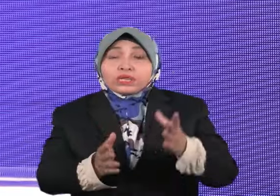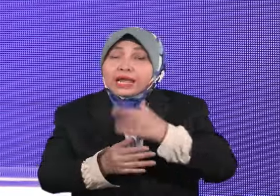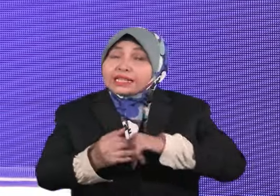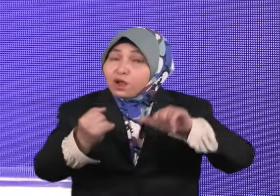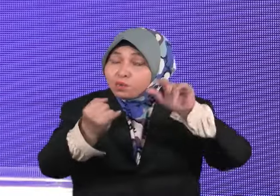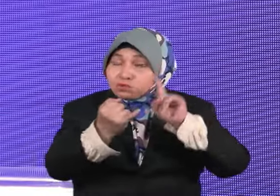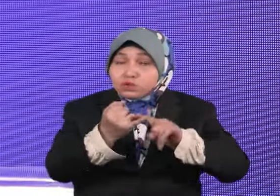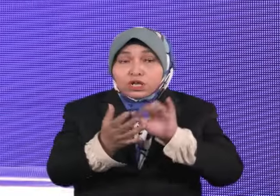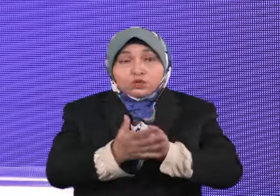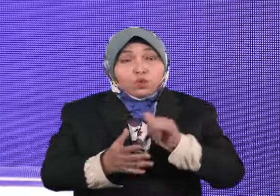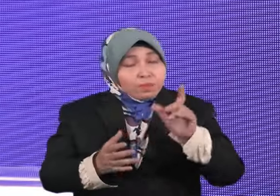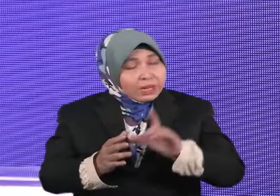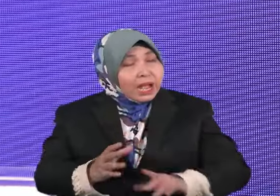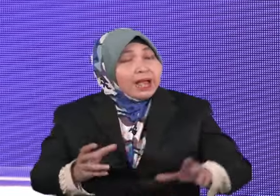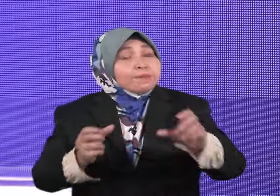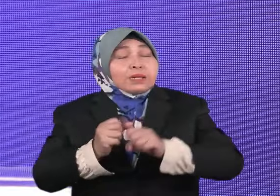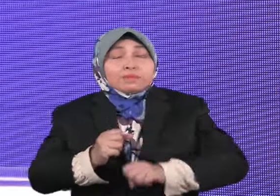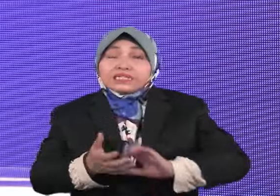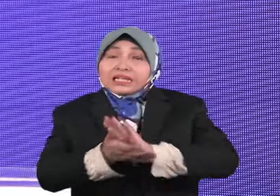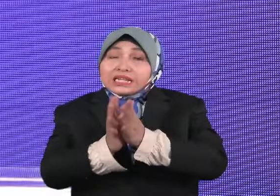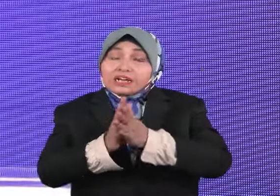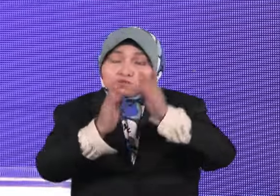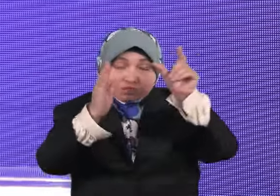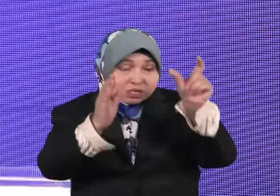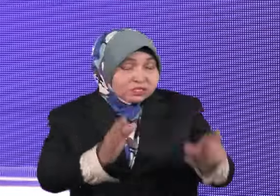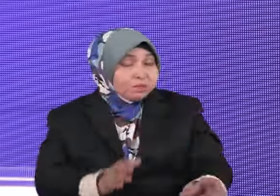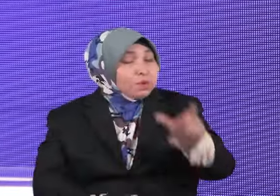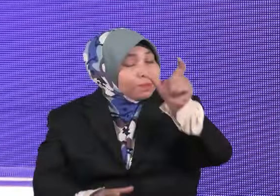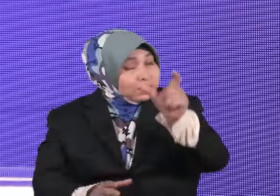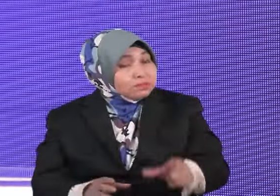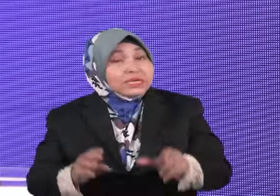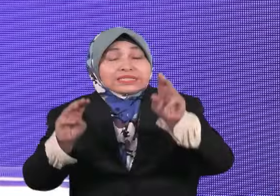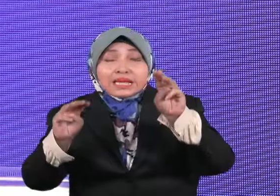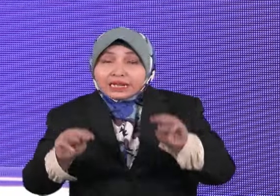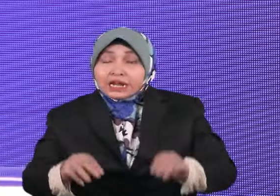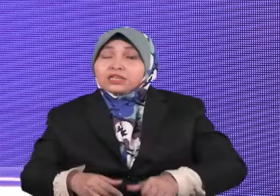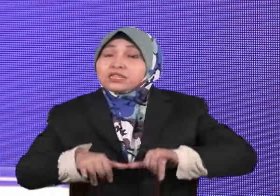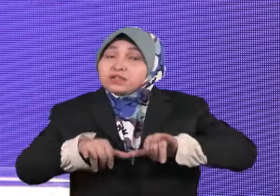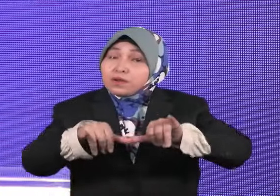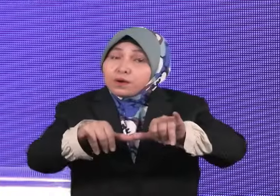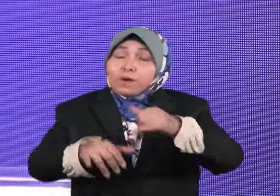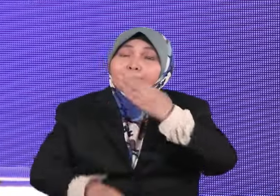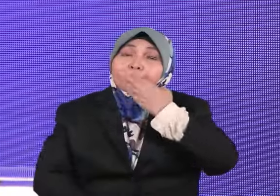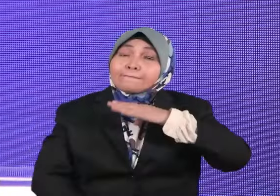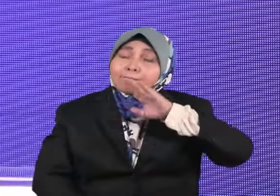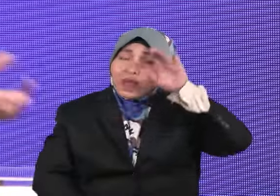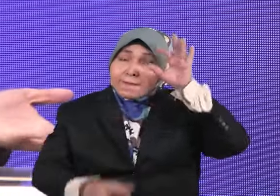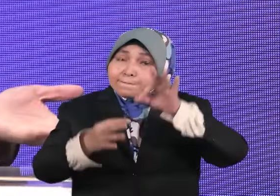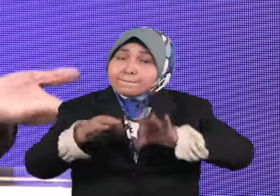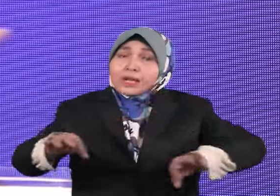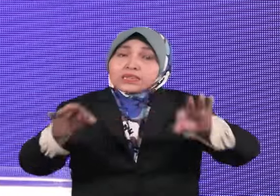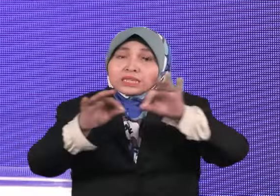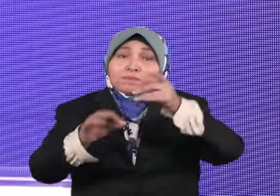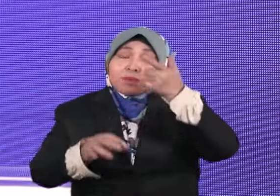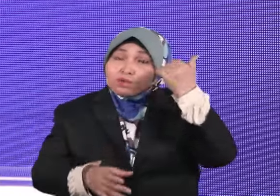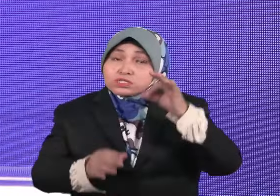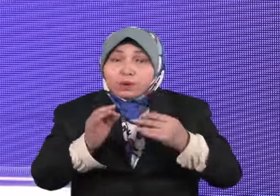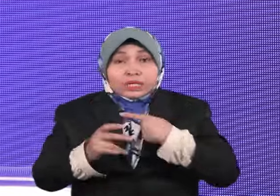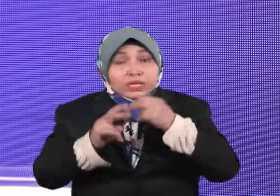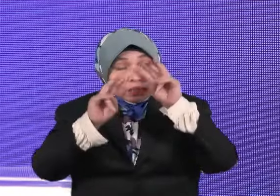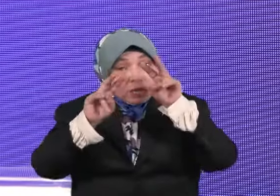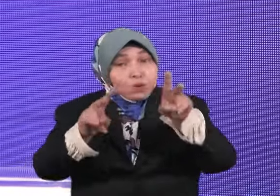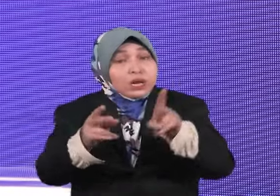itu wala'allakum tashkurun, seseorang itu mampu untuk terus bersyukur. Bersyukur ini penting Ustaz ya, kerana kalau kita lihat nanti